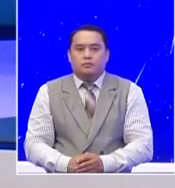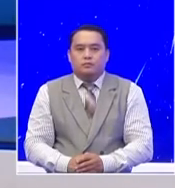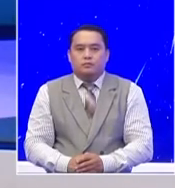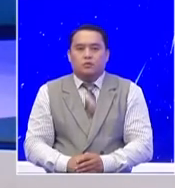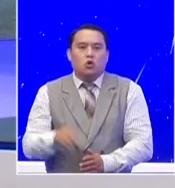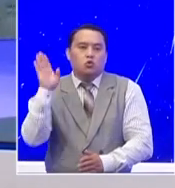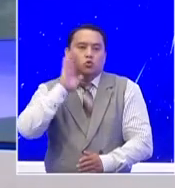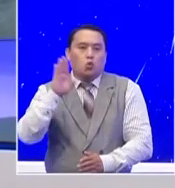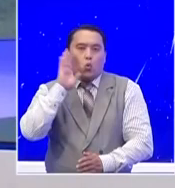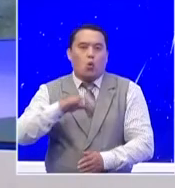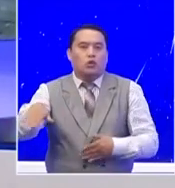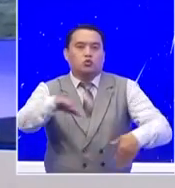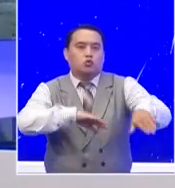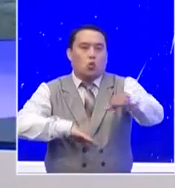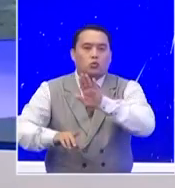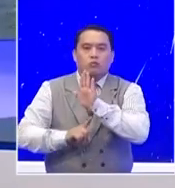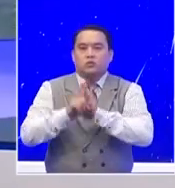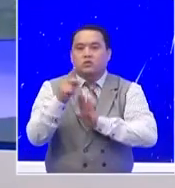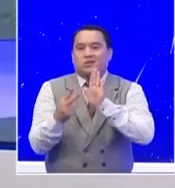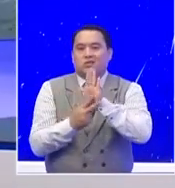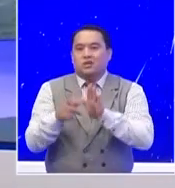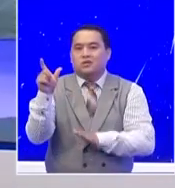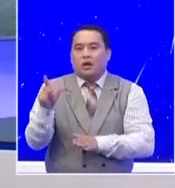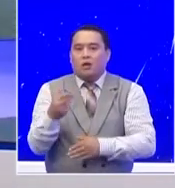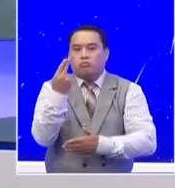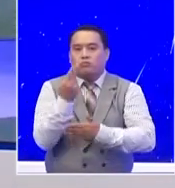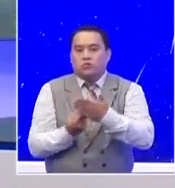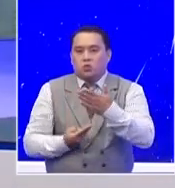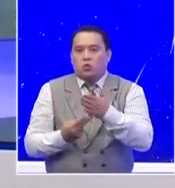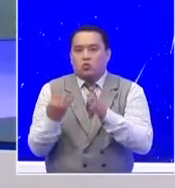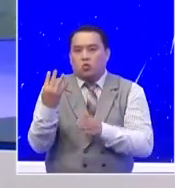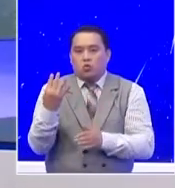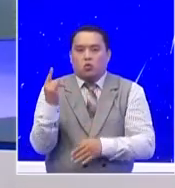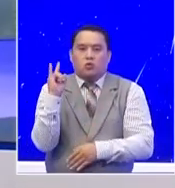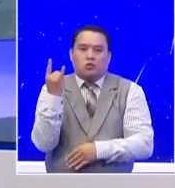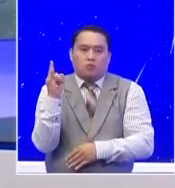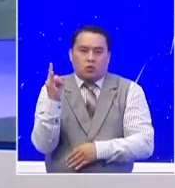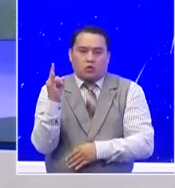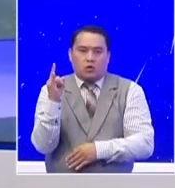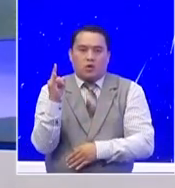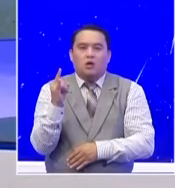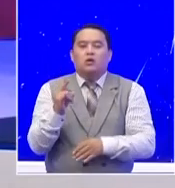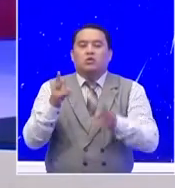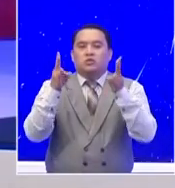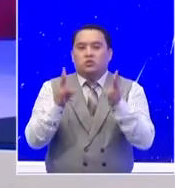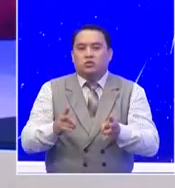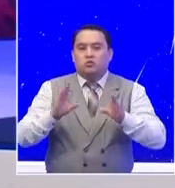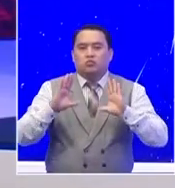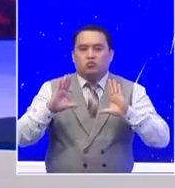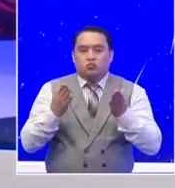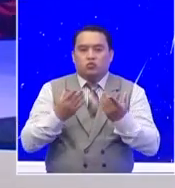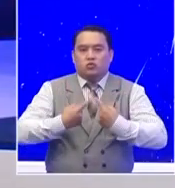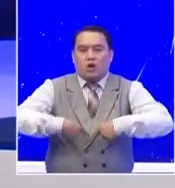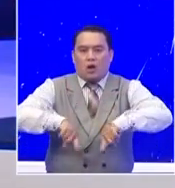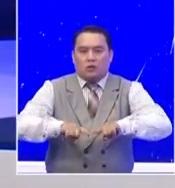Облыста суға шомылу маусымы басталғалы 8 адам суға кеткен, оның 4-і бала. Бұл туралы жергілікті төтенше жағдайлар департаментінің